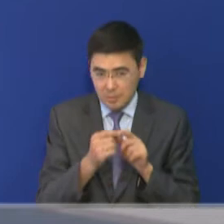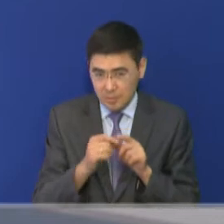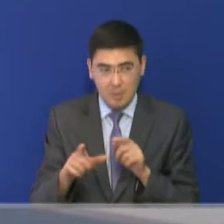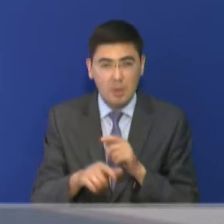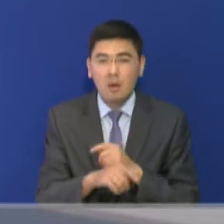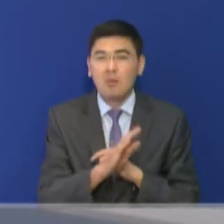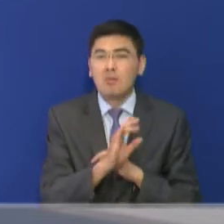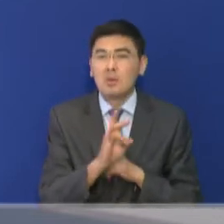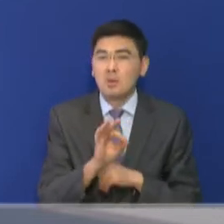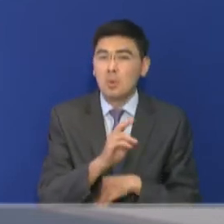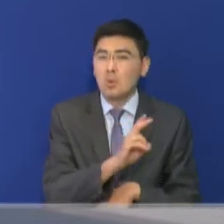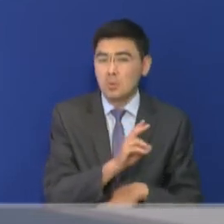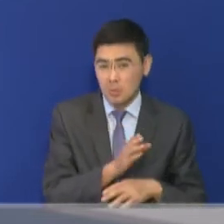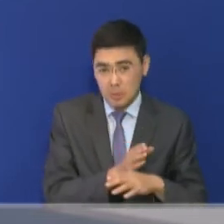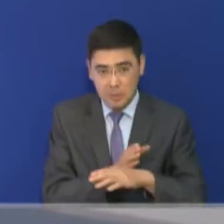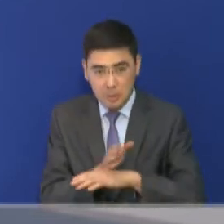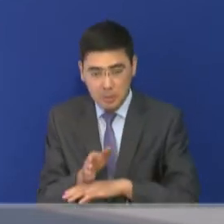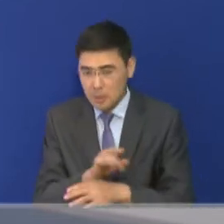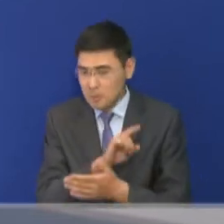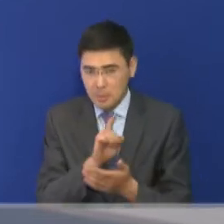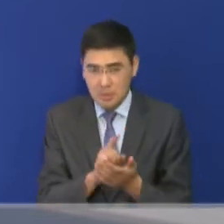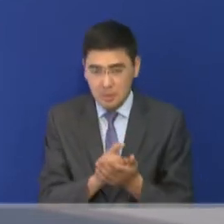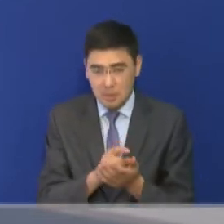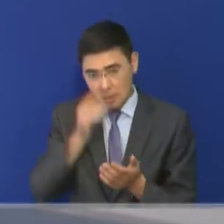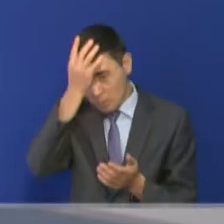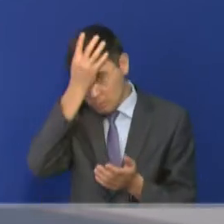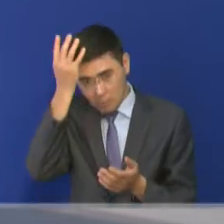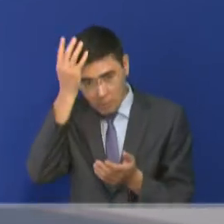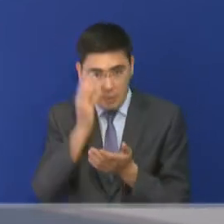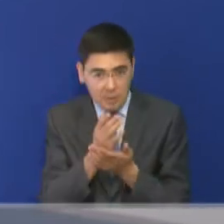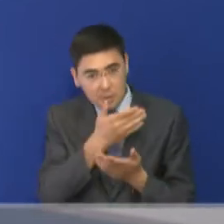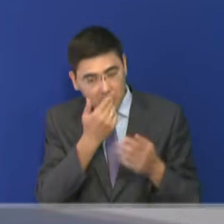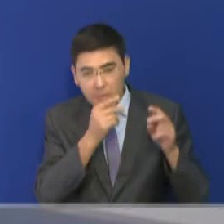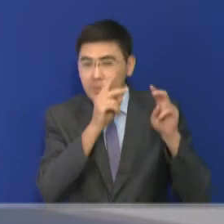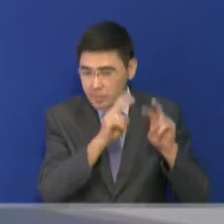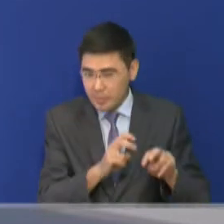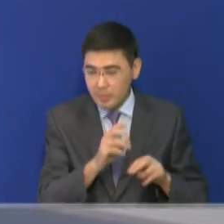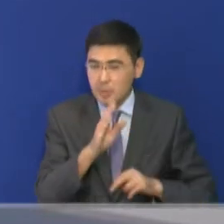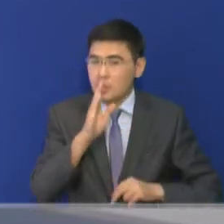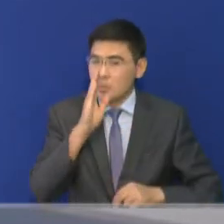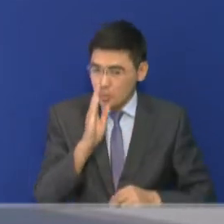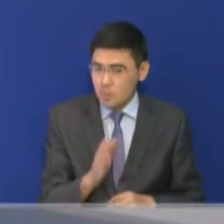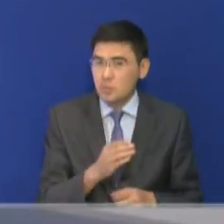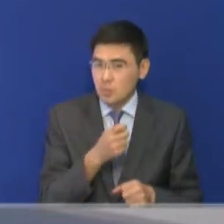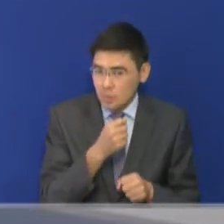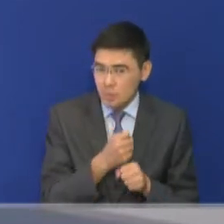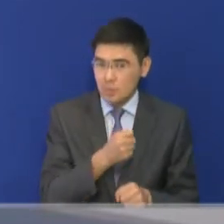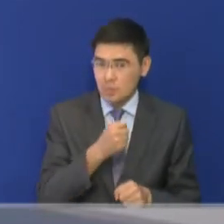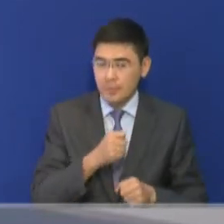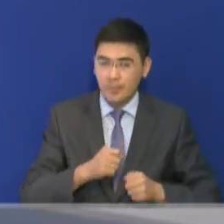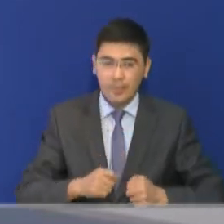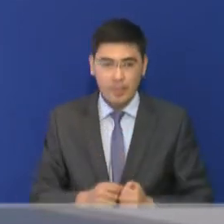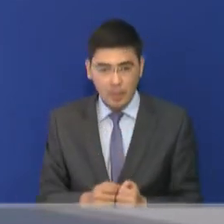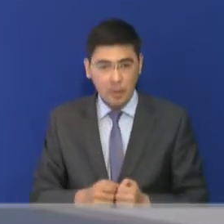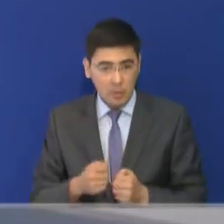барлық адамдар қатаң түрде экспресс тестілеуден өтуде. Жалпы Шығыс Қазақстан облысы бойынша карантиндік іс-шаралар